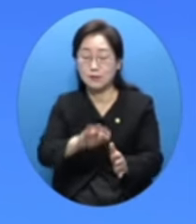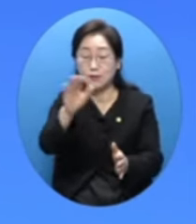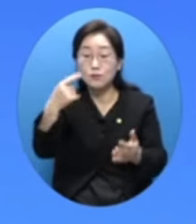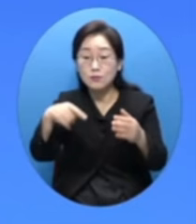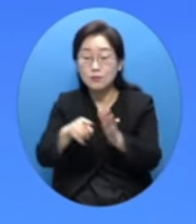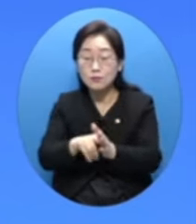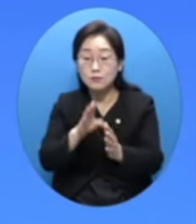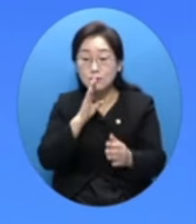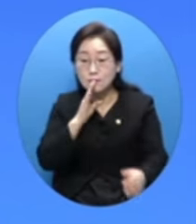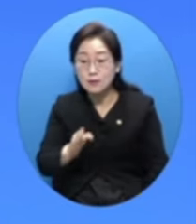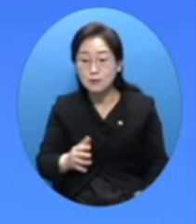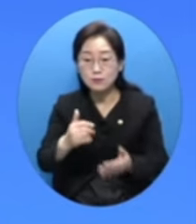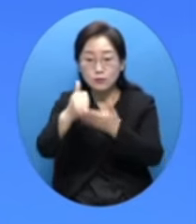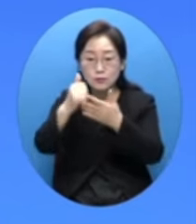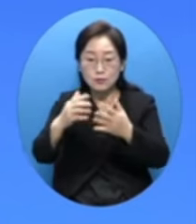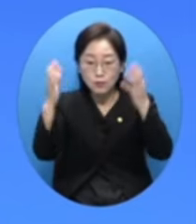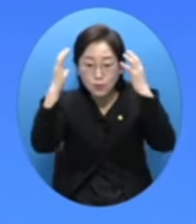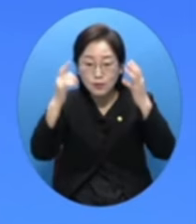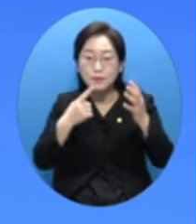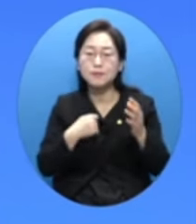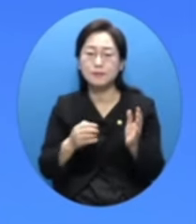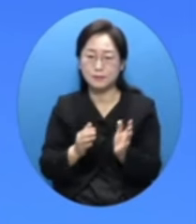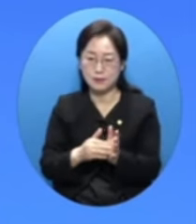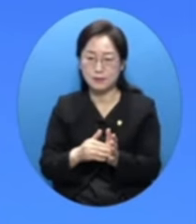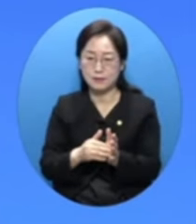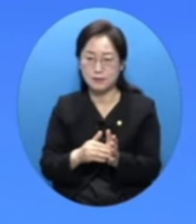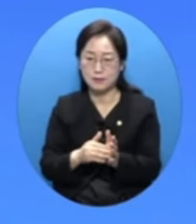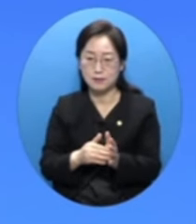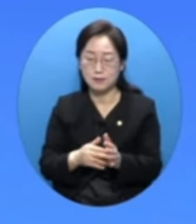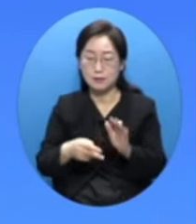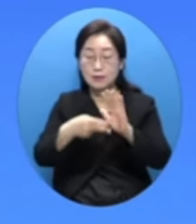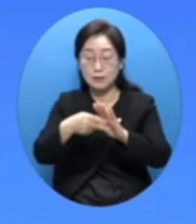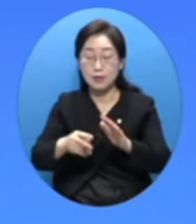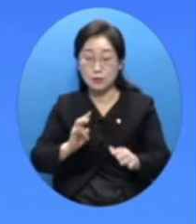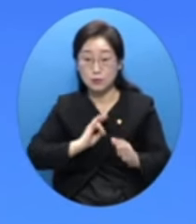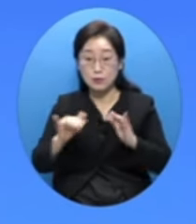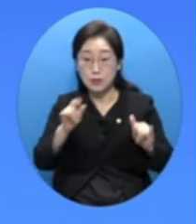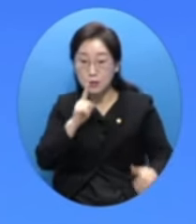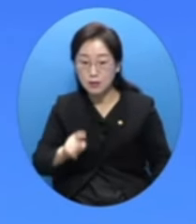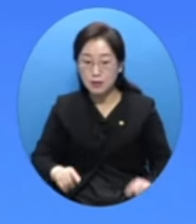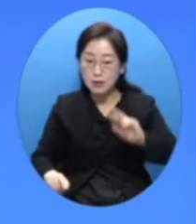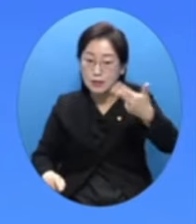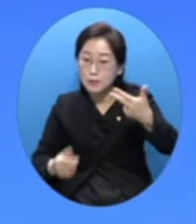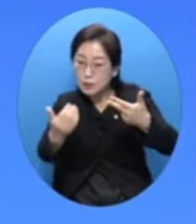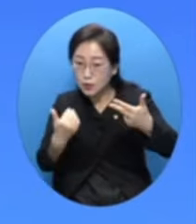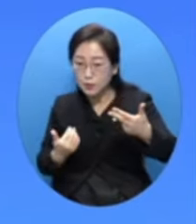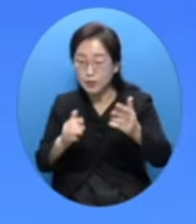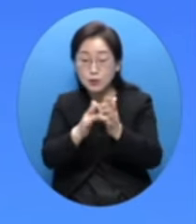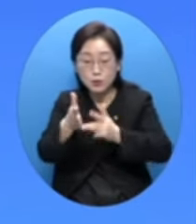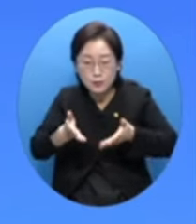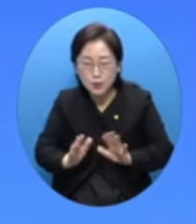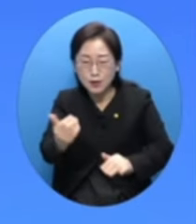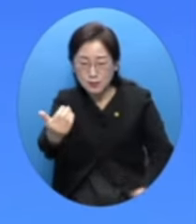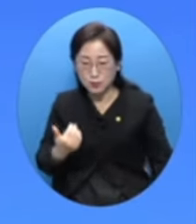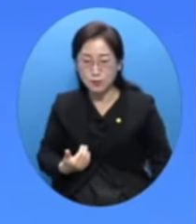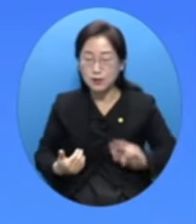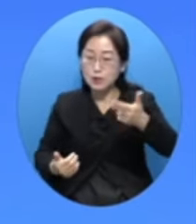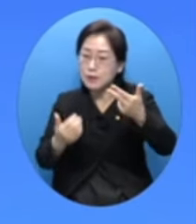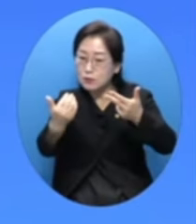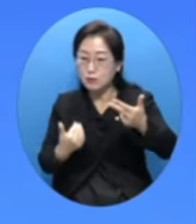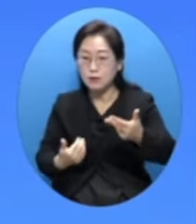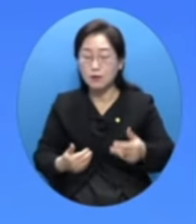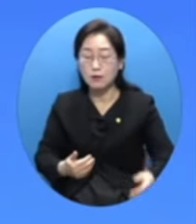이처럼 주님이 고난을 당하신 것입니다 이사야 선자는 700년 전에 아주 생생하게 예수님이 받을